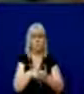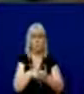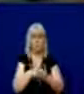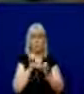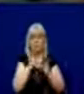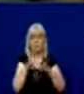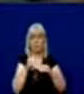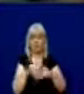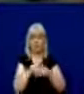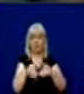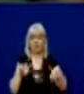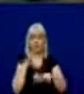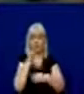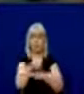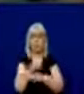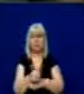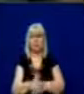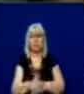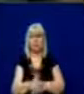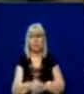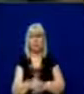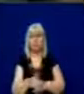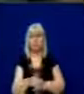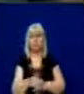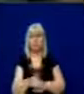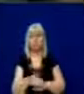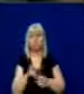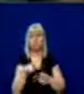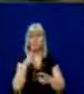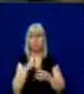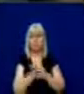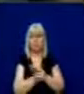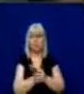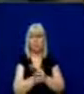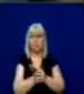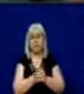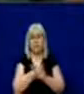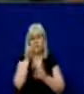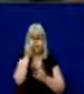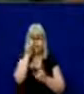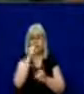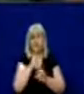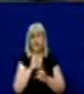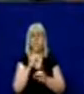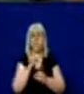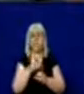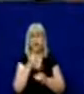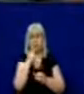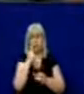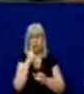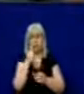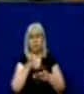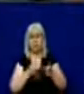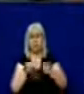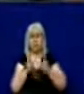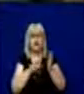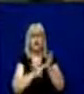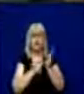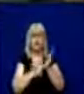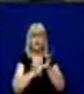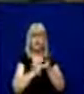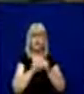po pas në dërhyrës kërëtarit qëqatës për mitësi sërboru se Vladimir Rakic, të në natë gjurici,